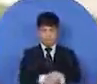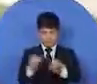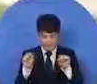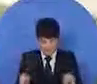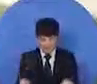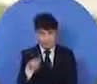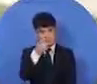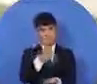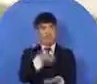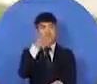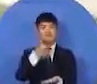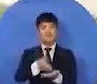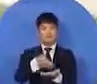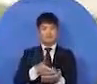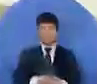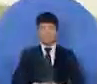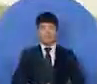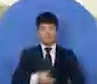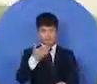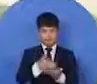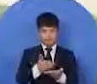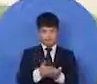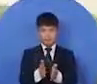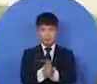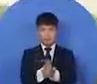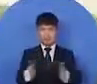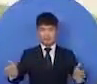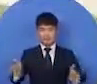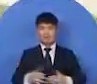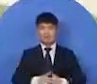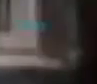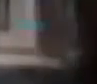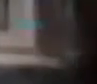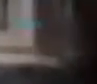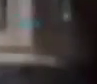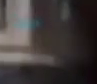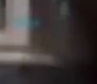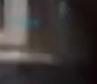시청자 여러분 안녕하십니까 천안 있습니다 뉴스 시작하겠습니다